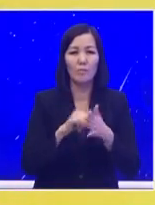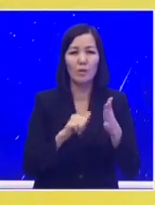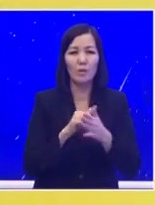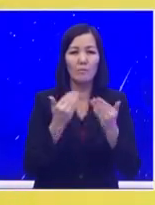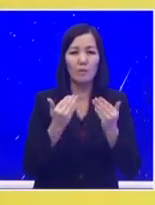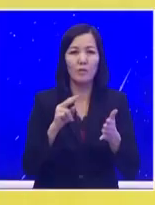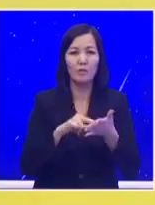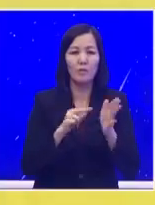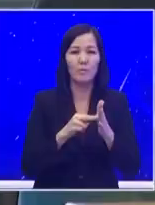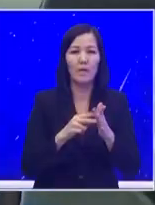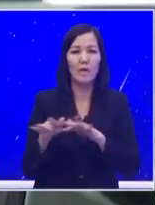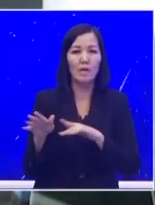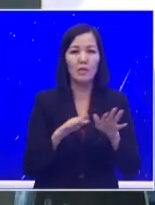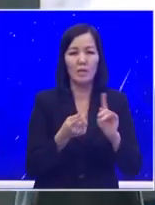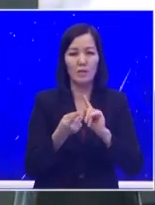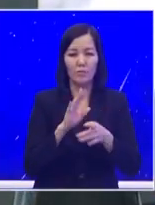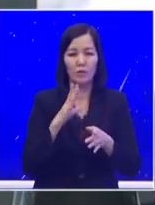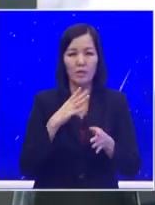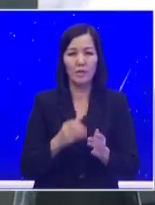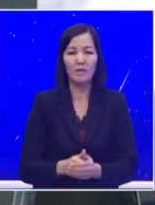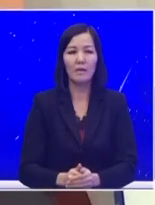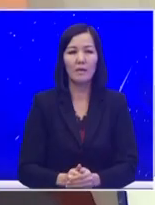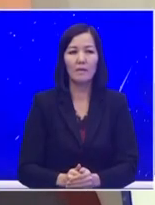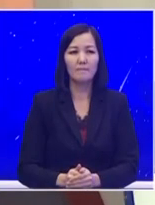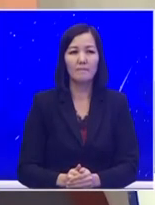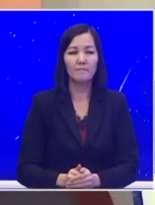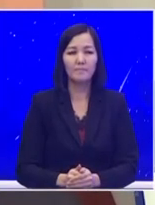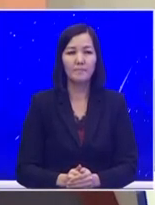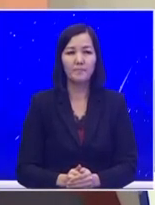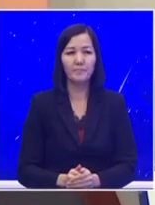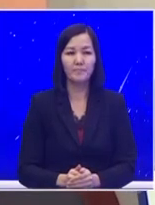биылға жоспарланған бірқатар шара өзгерген.